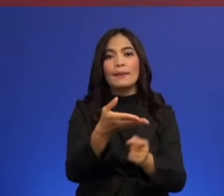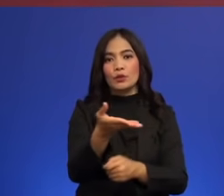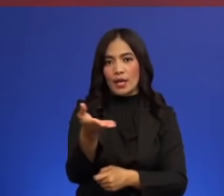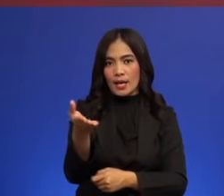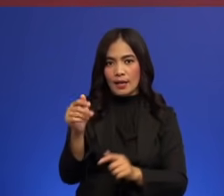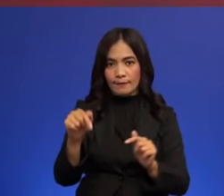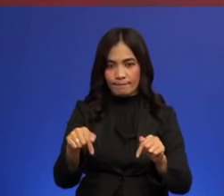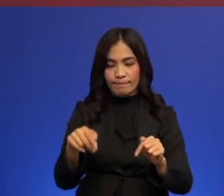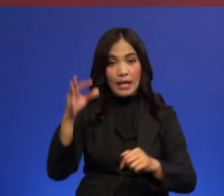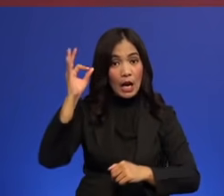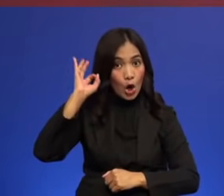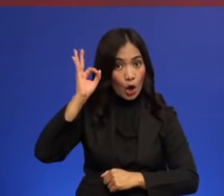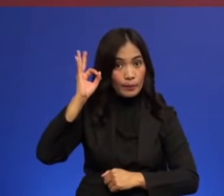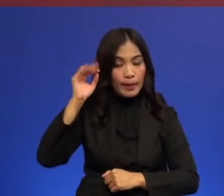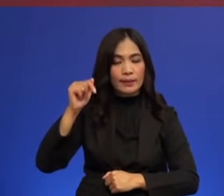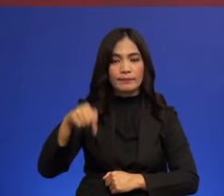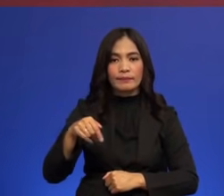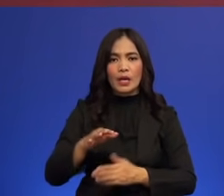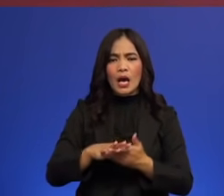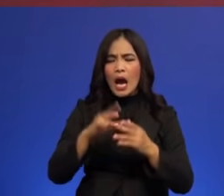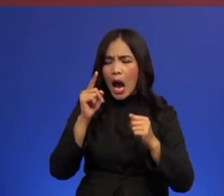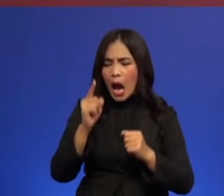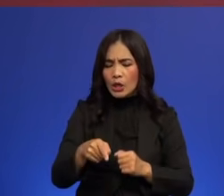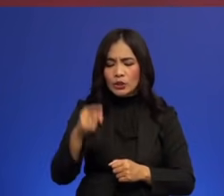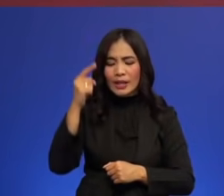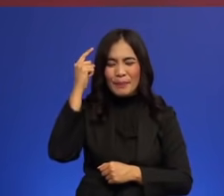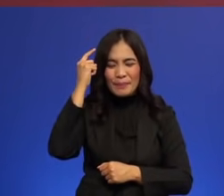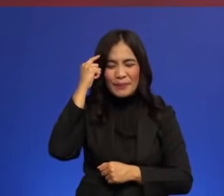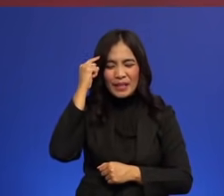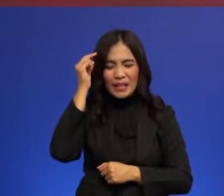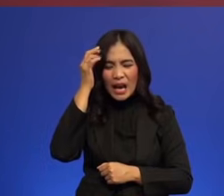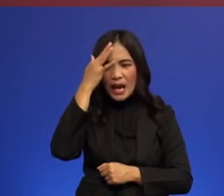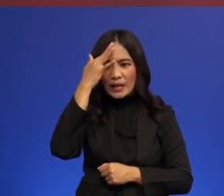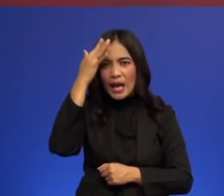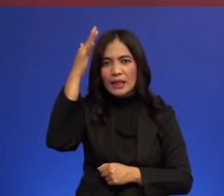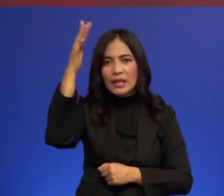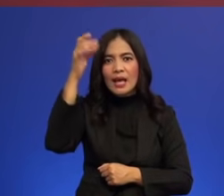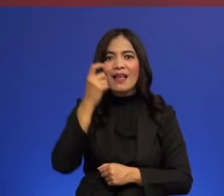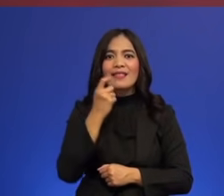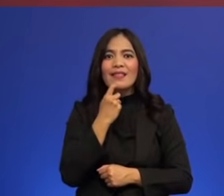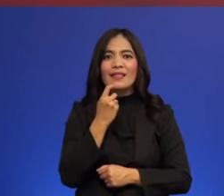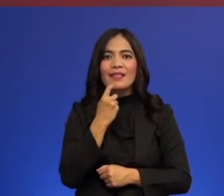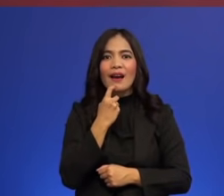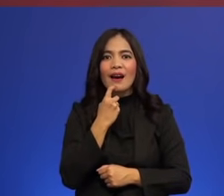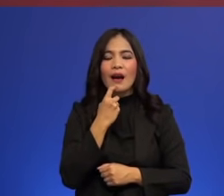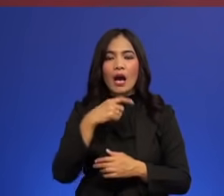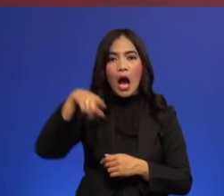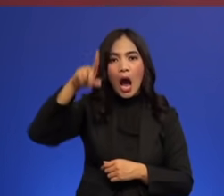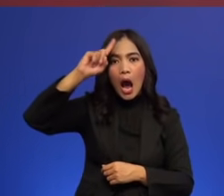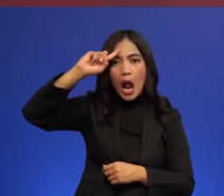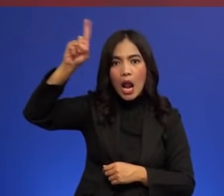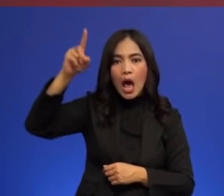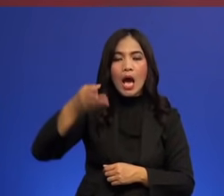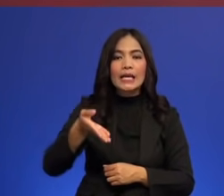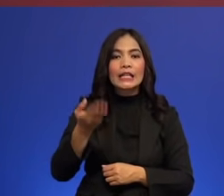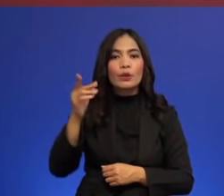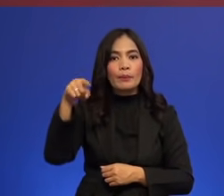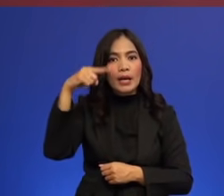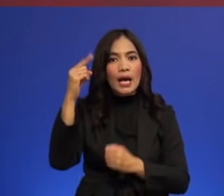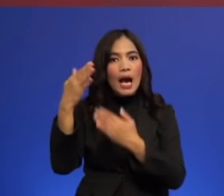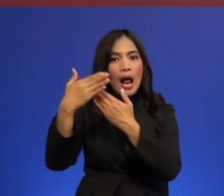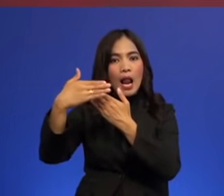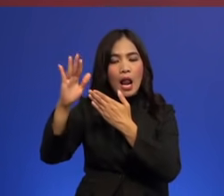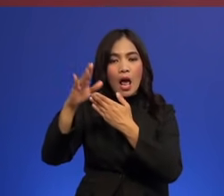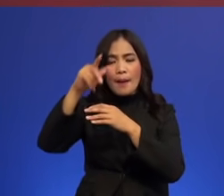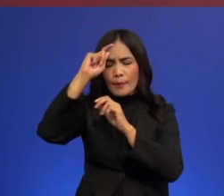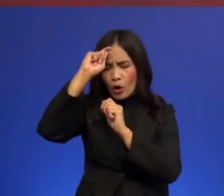ini. Hayati kekekalan Allah. Miliki hati yang takut akan Dia dan